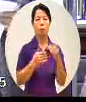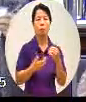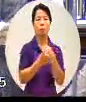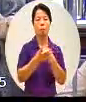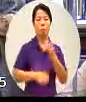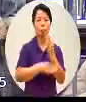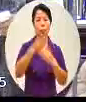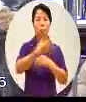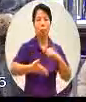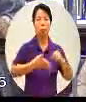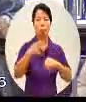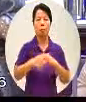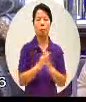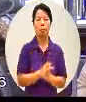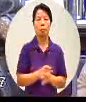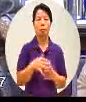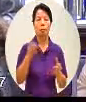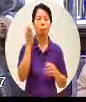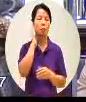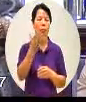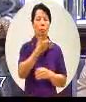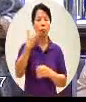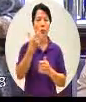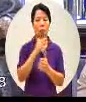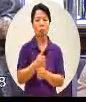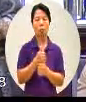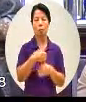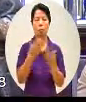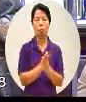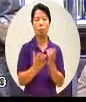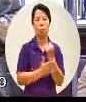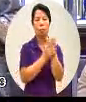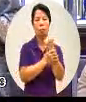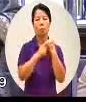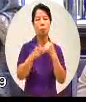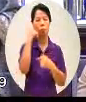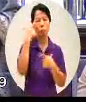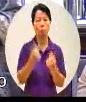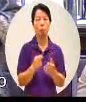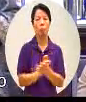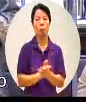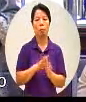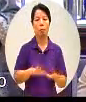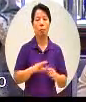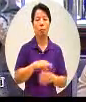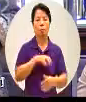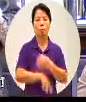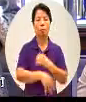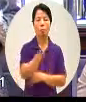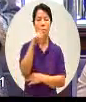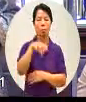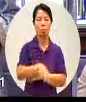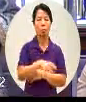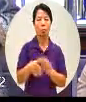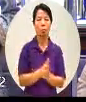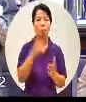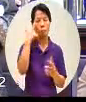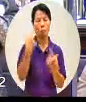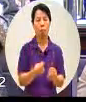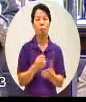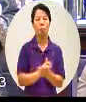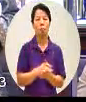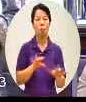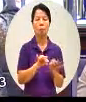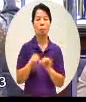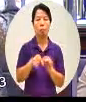易水利署的大力支持。啊，我即马我同意啊，现在内政部嘛是同意，咱